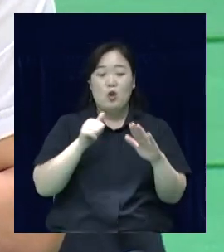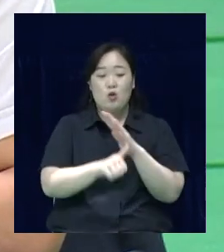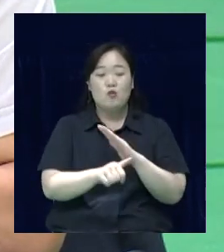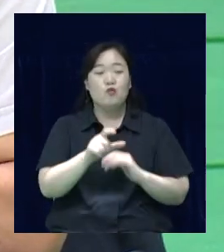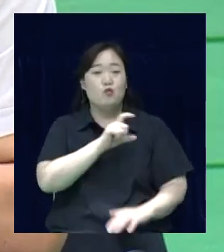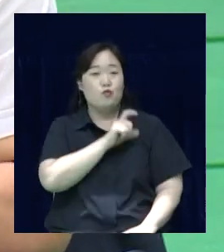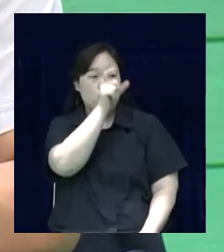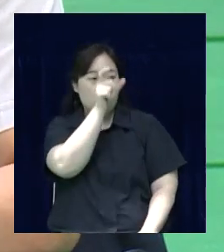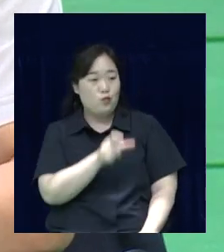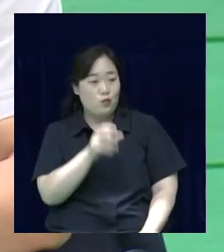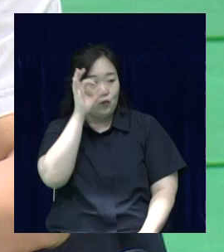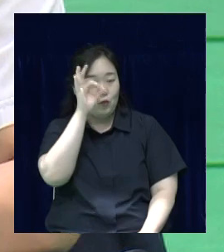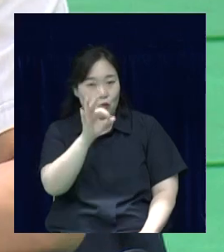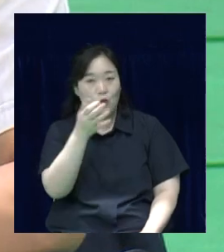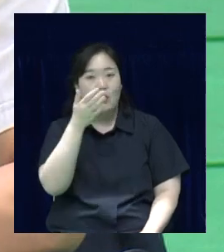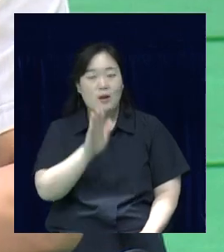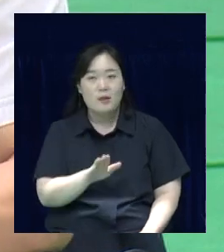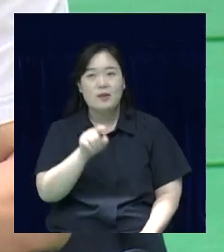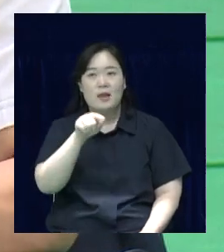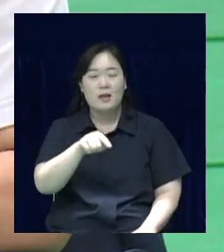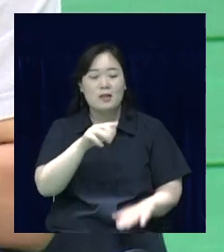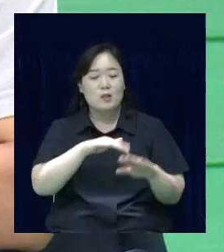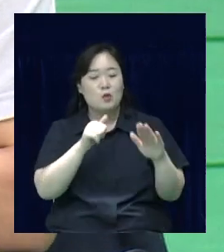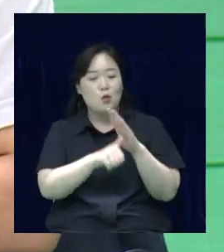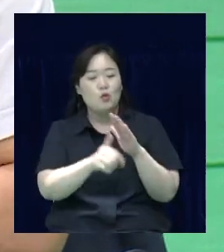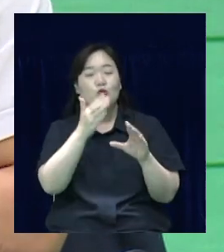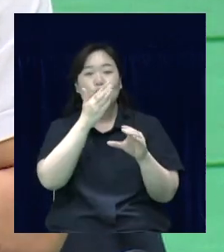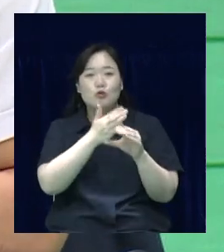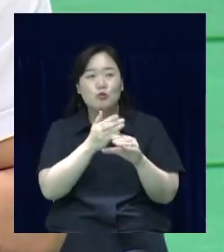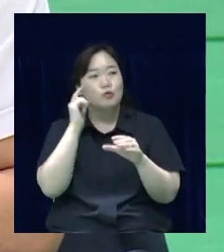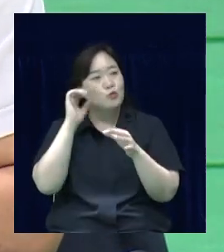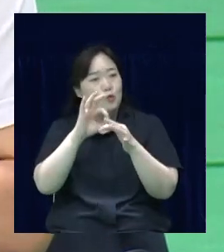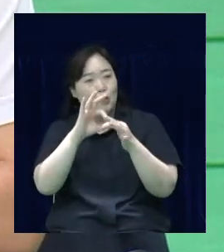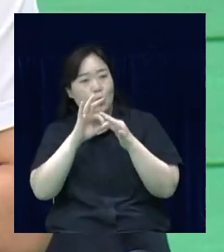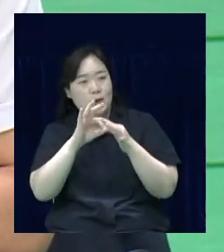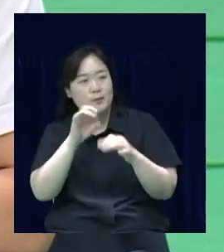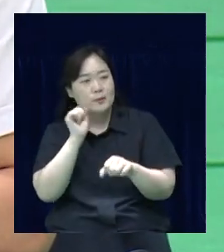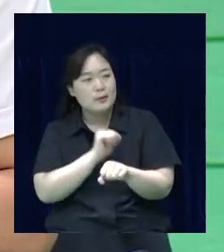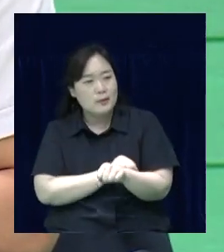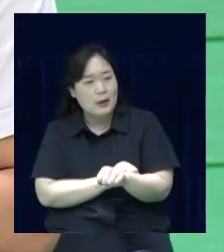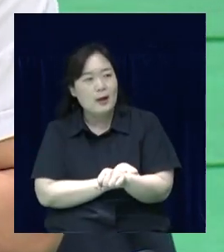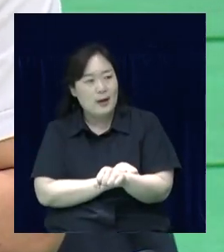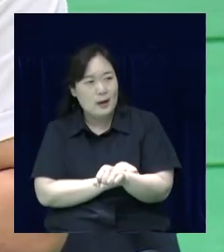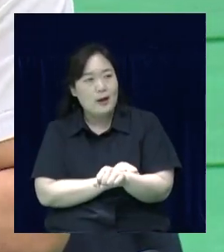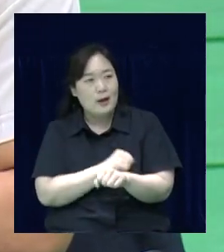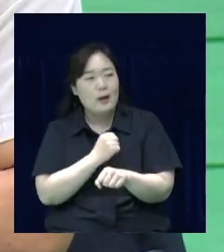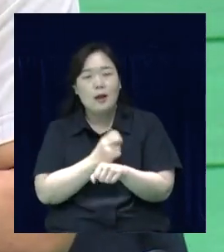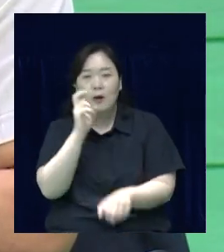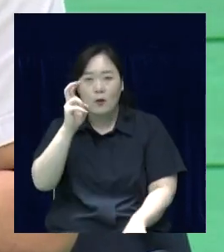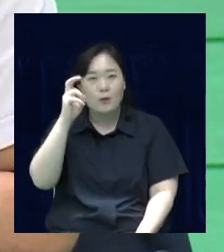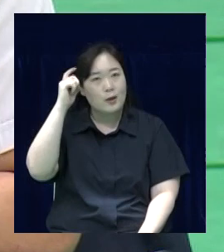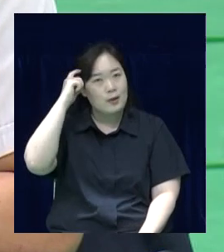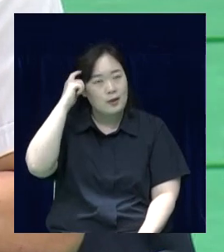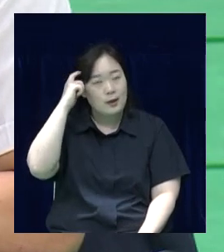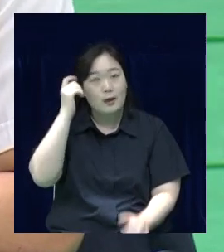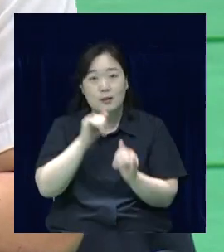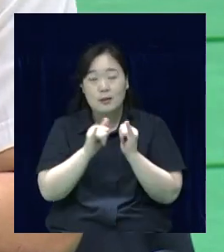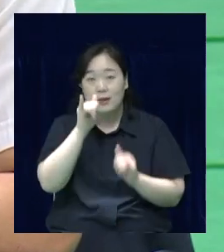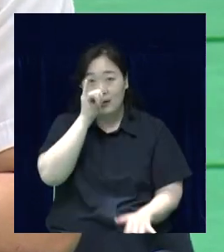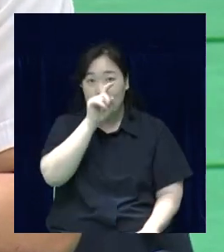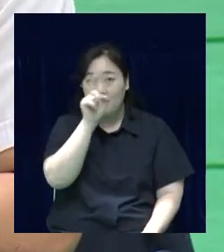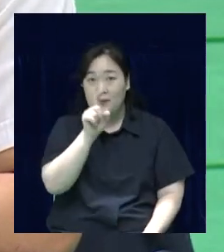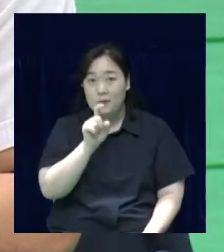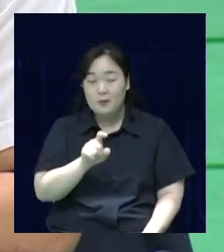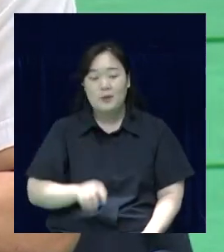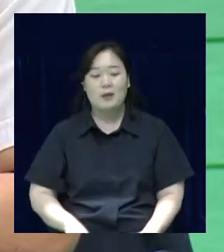봤잖아요. 네, 위원님께서 보시기에 이 선수들 중에 좀 이제 관심이 가는 선수 어떤 선수가 오늘 네. 괜찮겠다라고 보시나요? 시청자분들께서는 그